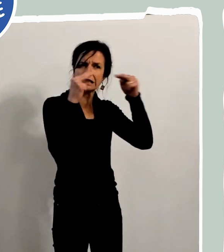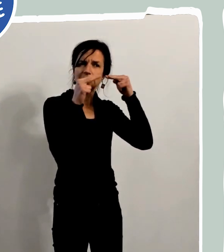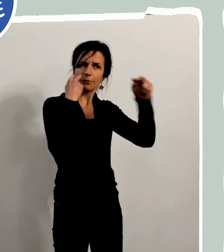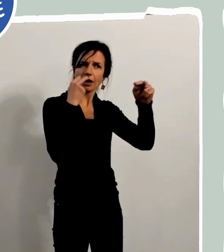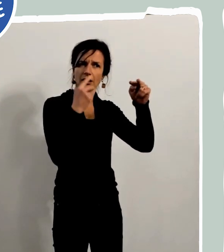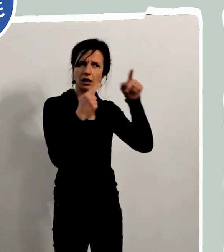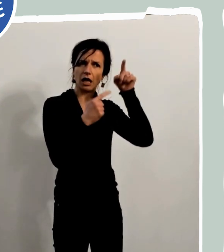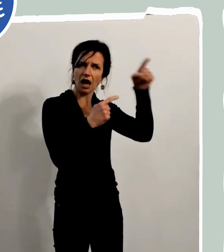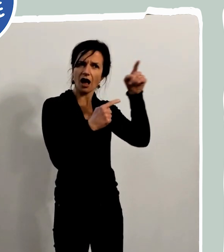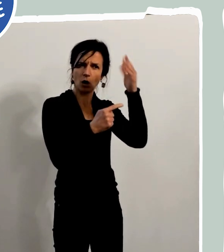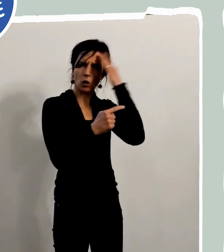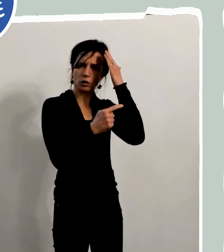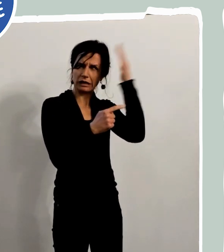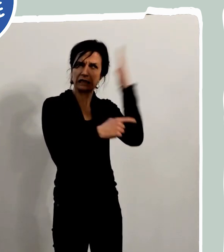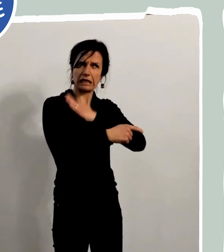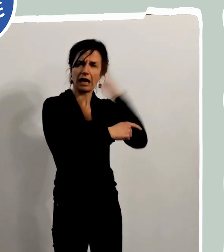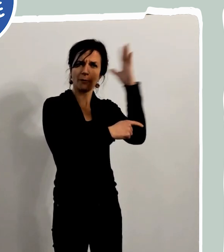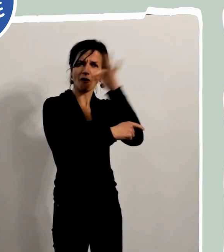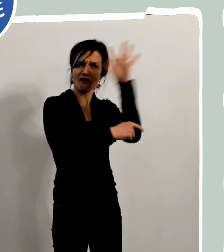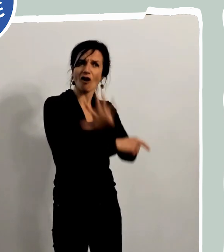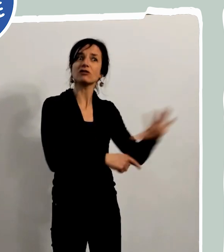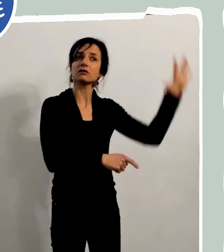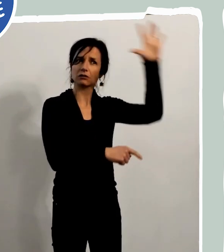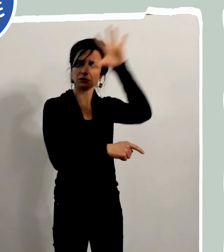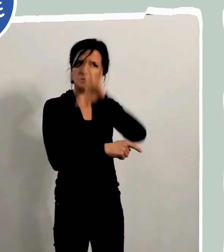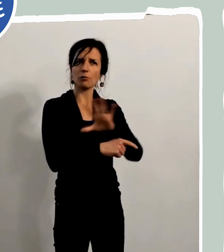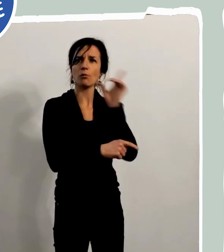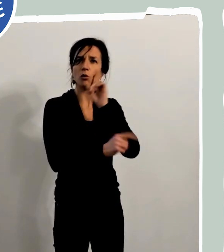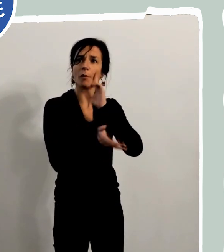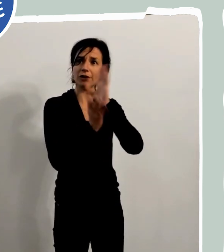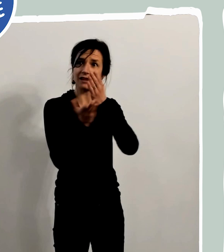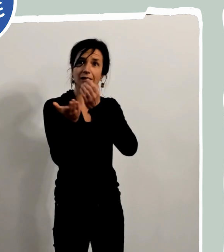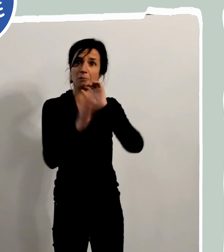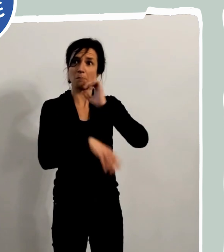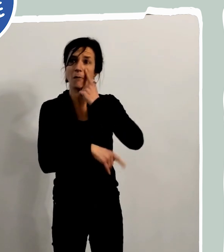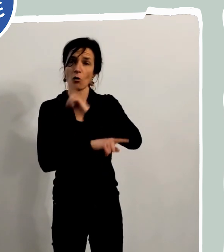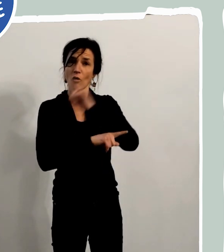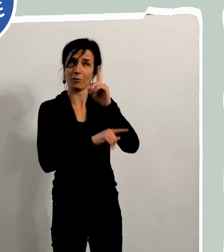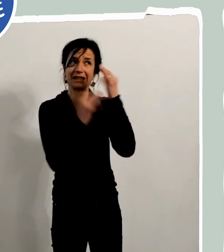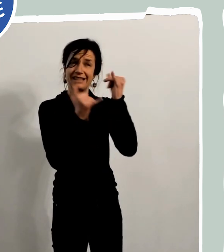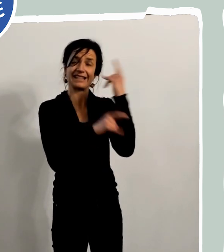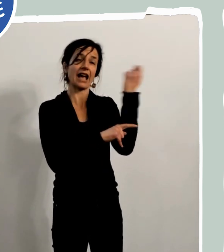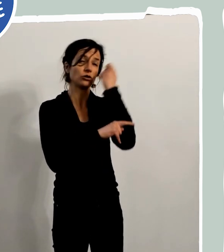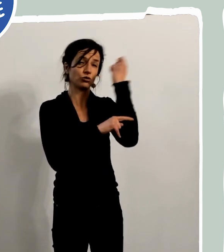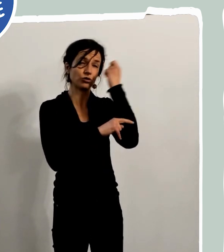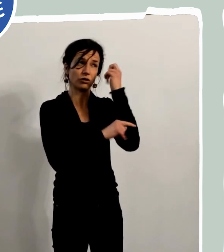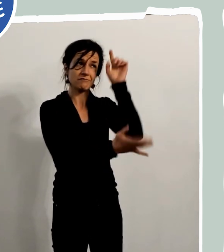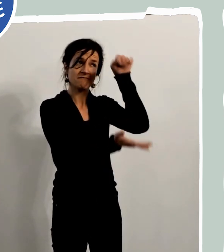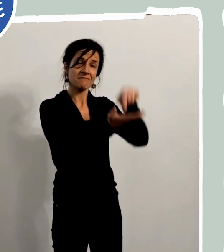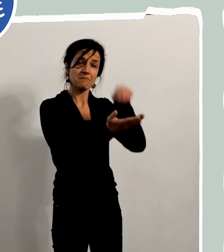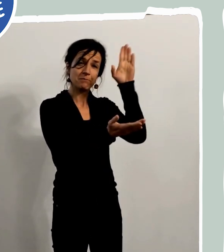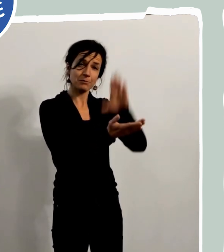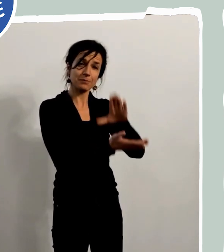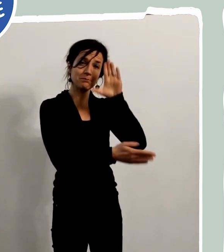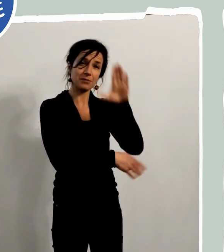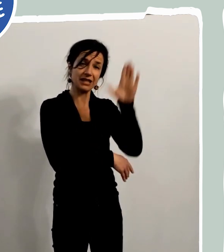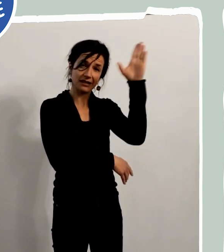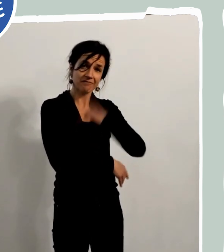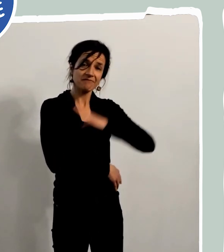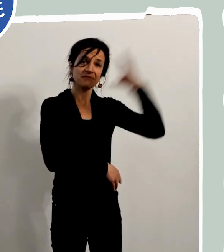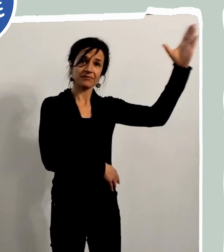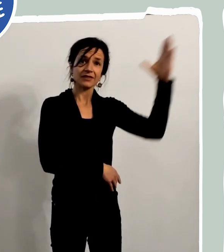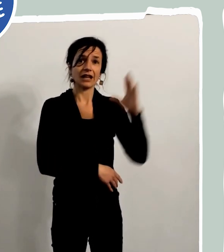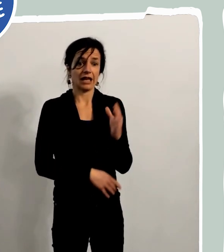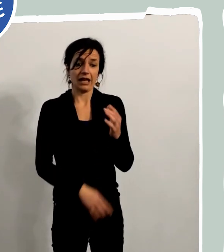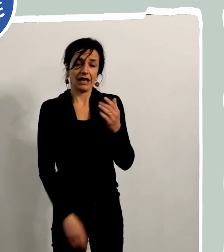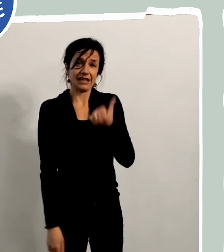l'échelle internationale. Il faut savoir que c'est ici à Tours, parce qu'il y en a beaucoup qui ne le savent pas. Et justement, c'était là-bas, on a pleuré hier, parce que moi je suis maman d'un